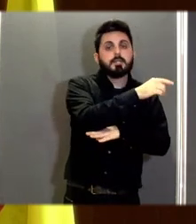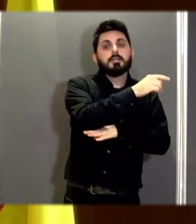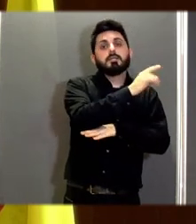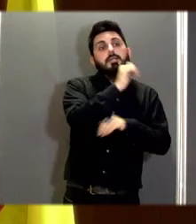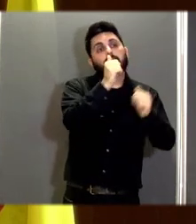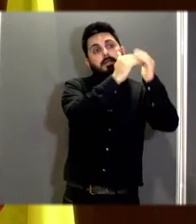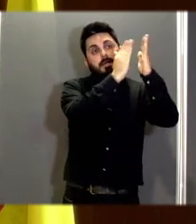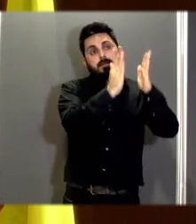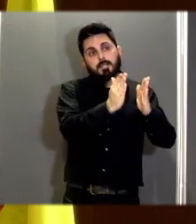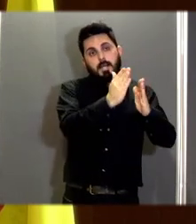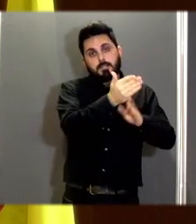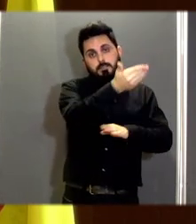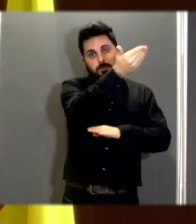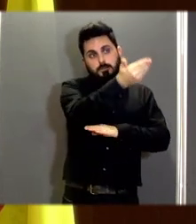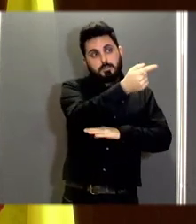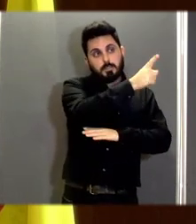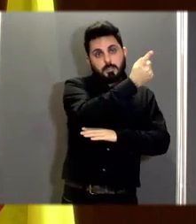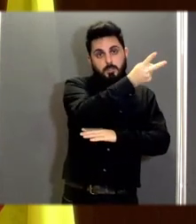més representatives.